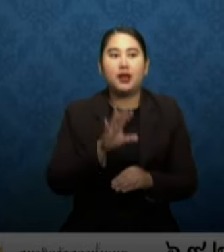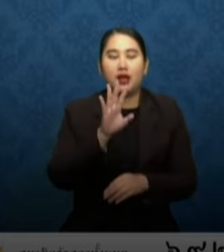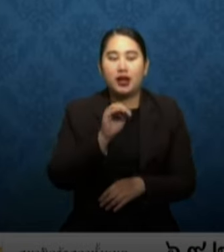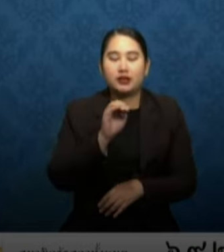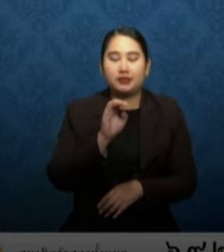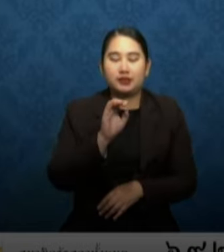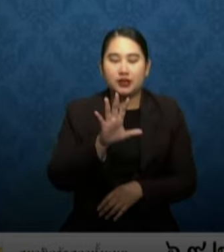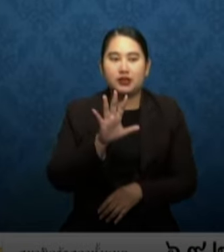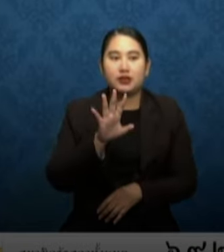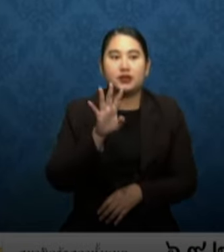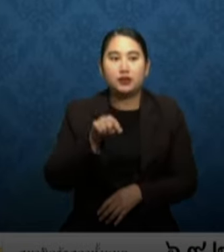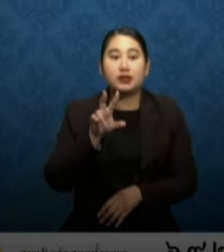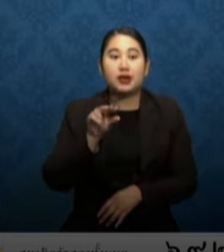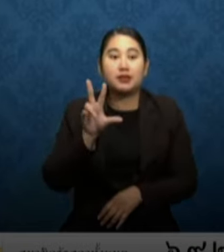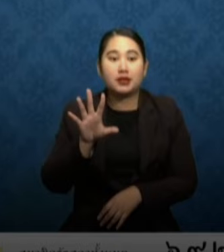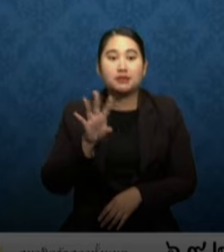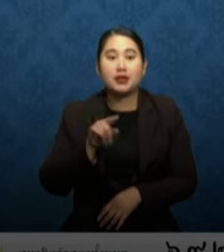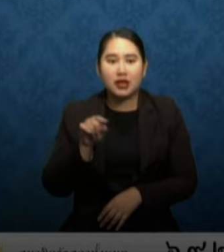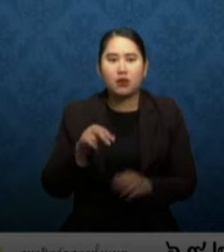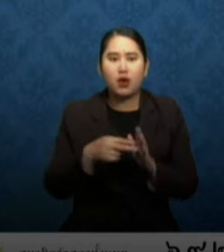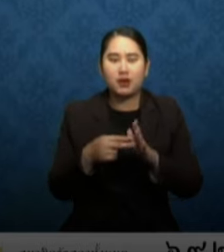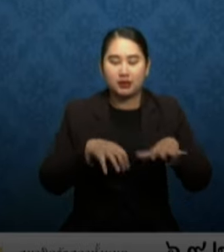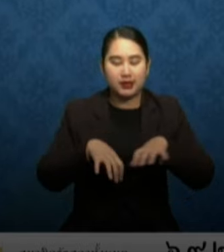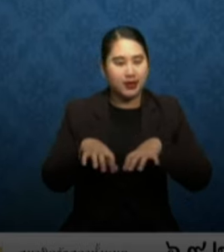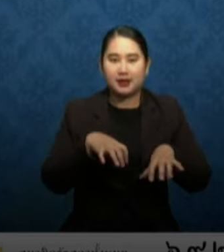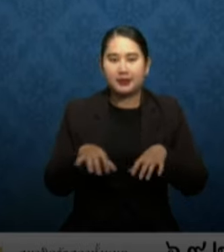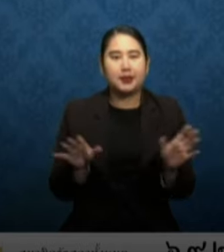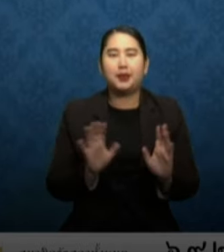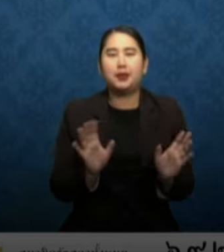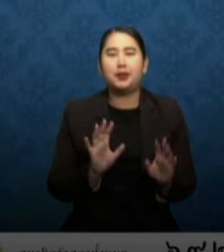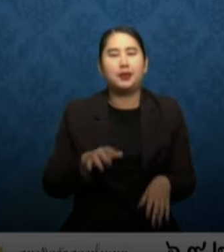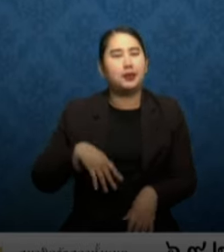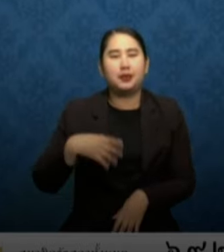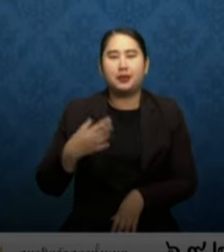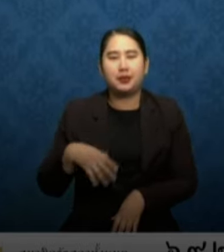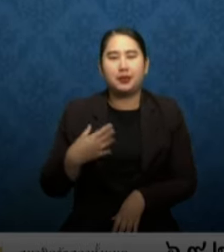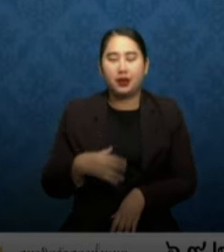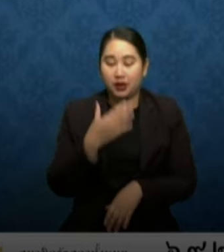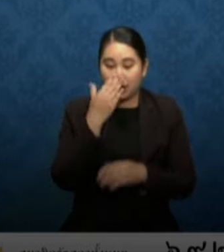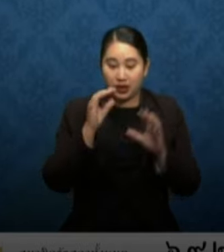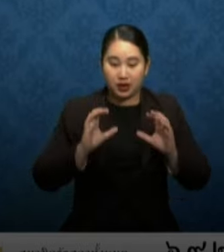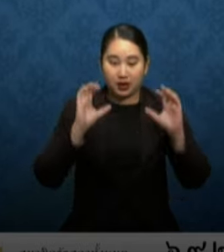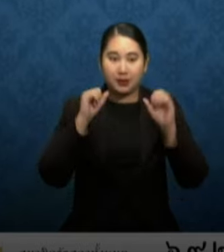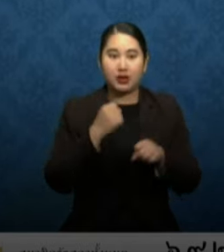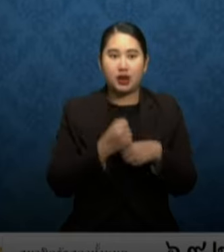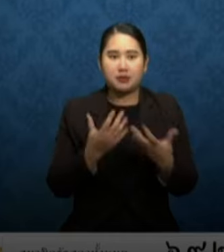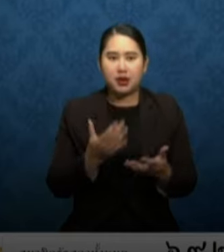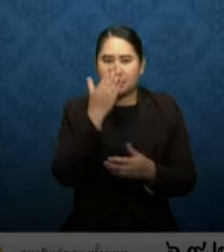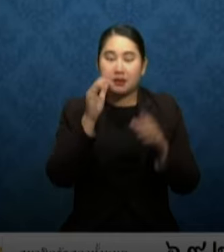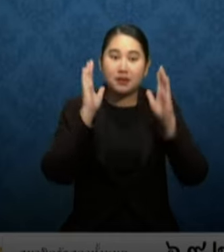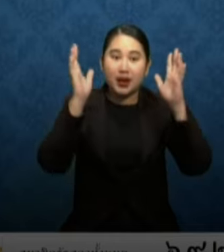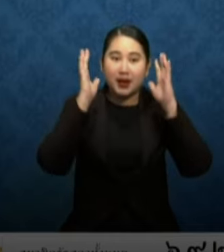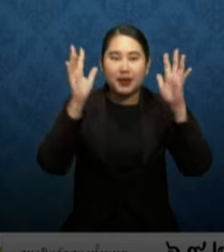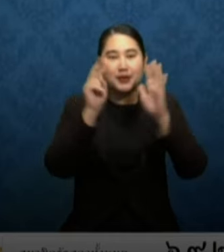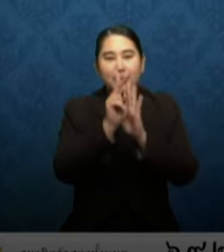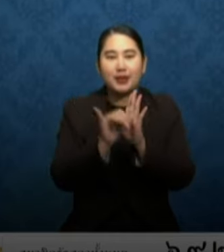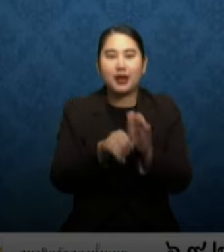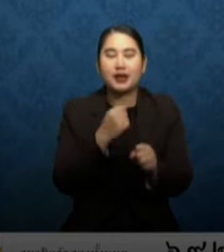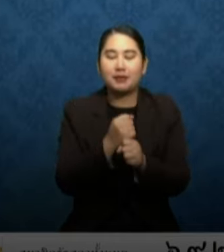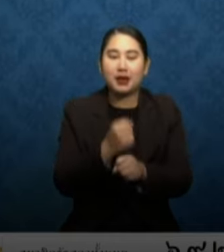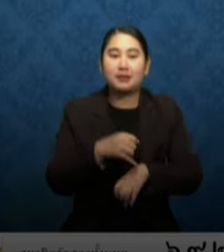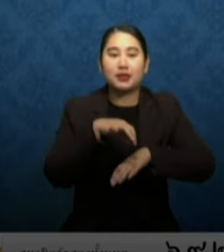ครับผมว่านี่ไม่ใช่การบริหารงานที่ควรเป็นแล้วครับท่านประธานรัฐบาลแบบไหนกันครับหาเสียงว่ามีนโยบายจะสร้าง